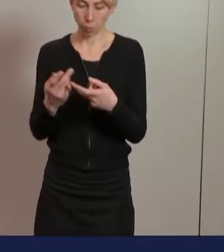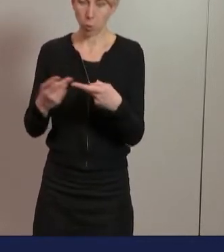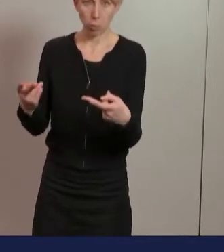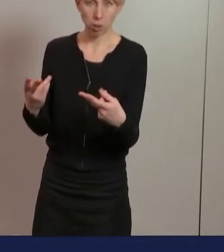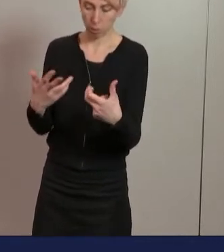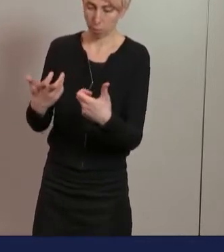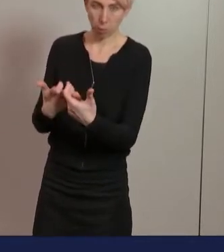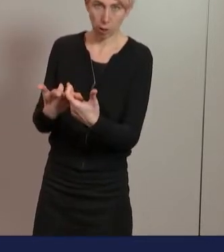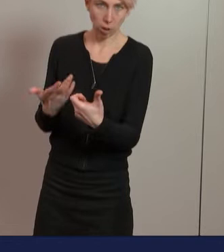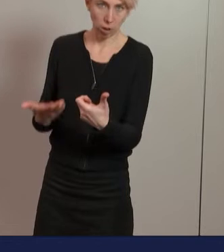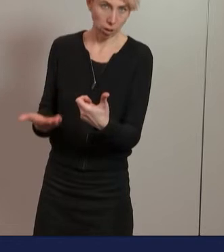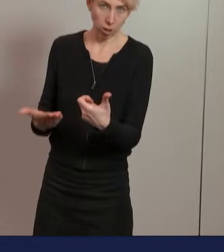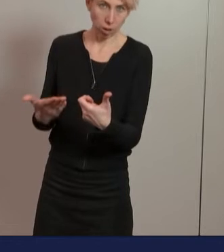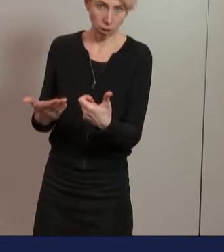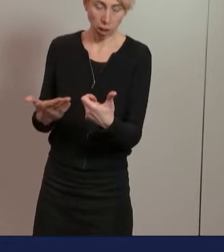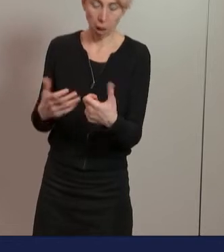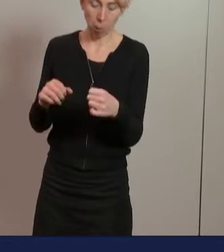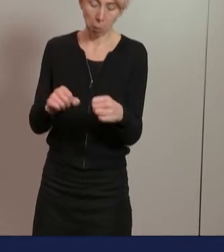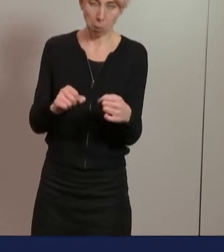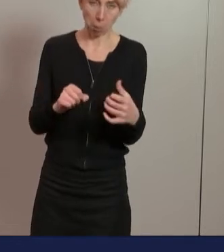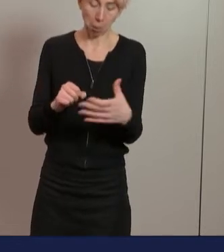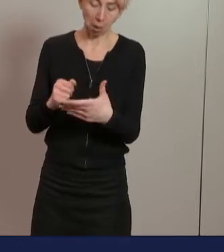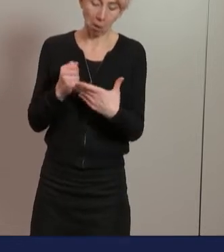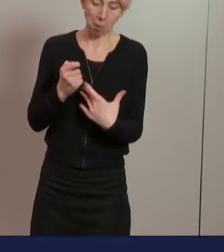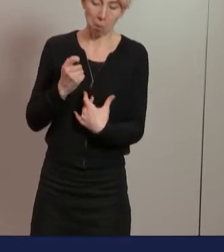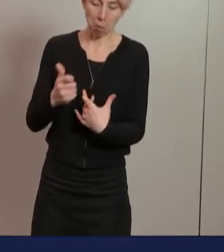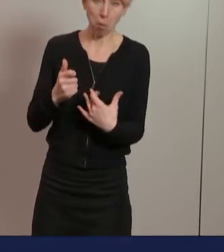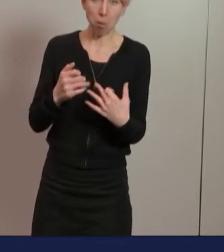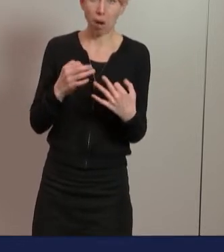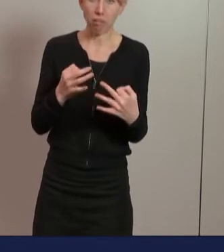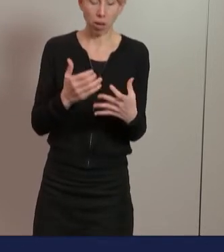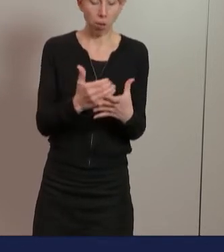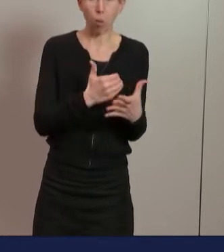ne pourra contribuer que de manière marginale à l'augmentation nécessaire des recettes.